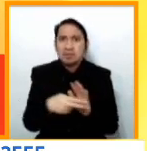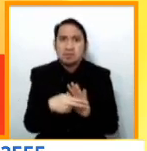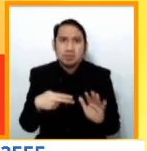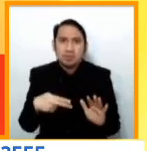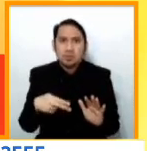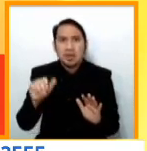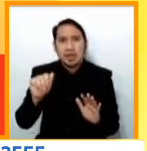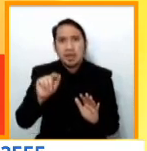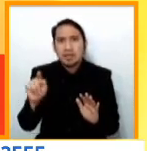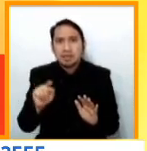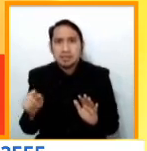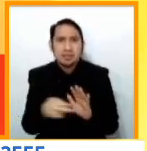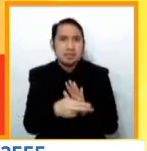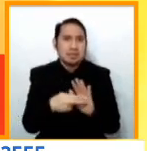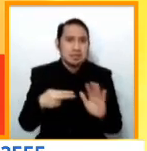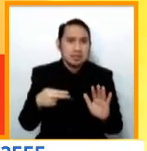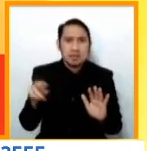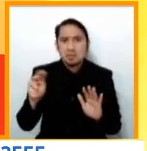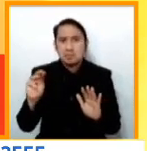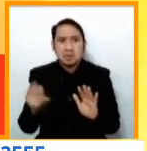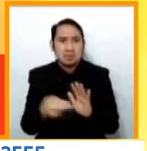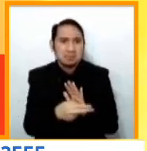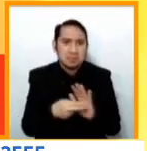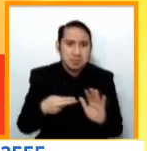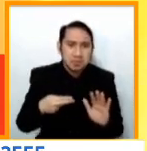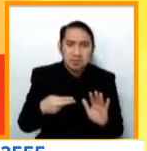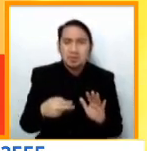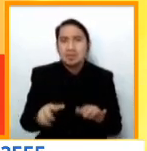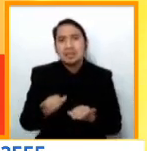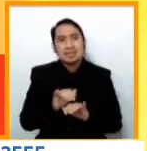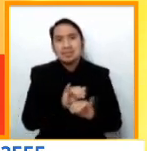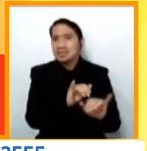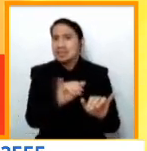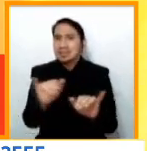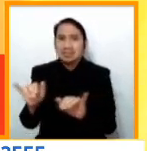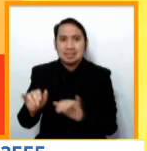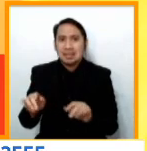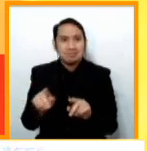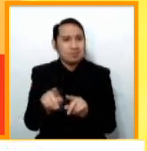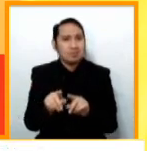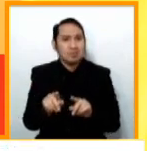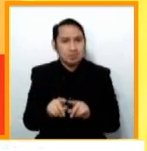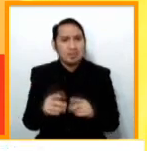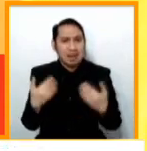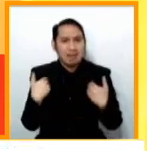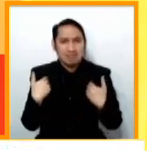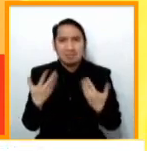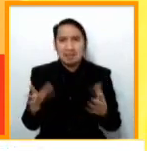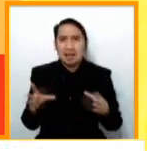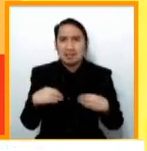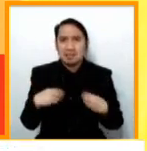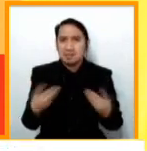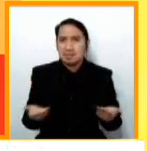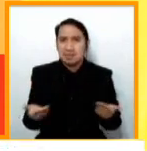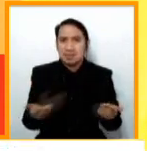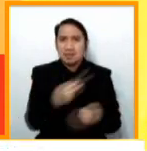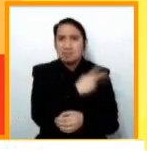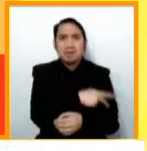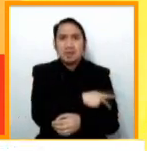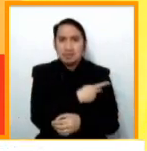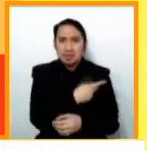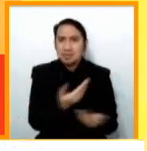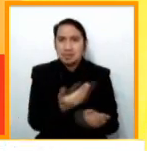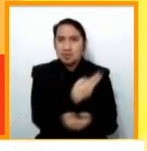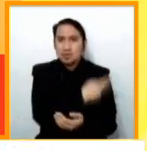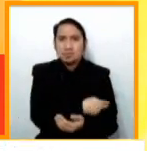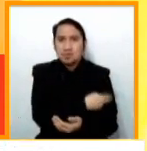Moderna o Sinovac, pare-pareho lang ang dami ng mga pasyenteng na-admit kung sila'y magkakaroon ng